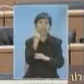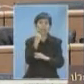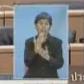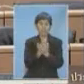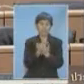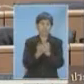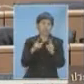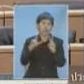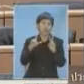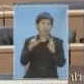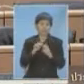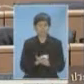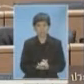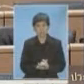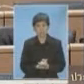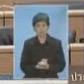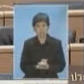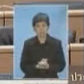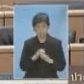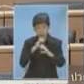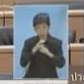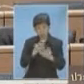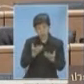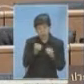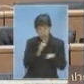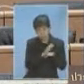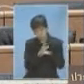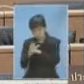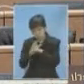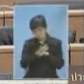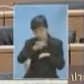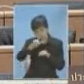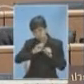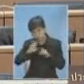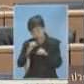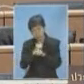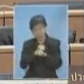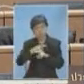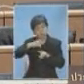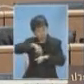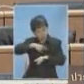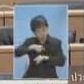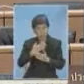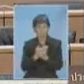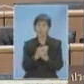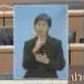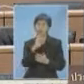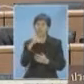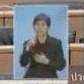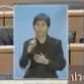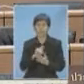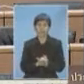2ล้านบาทเท่านั้นลิมูซีนเนี่ยนะครับเขาเช่ากันผมเปิดในเว็บไซต์เช่าเป็นชั่วโมงก็100ปอนด์นะครับประ